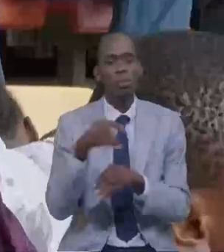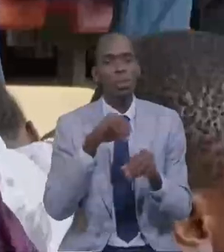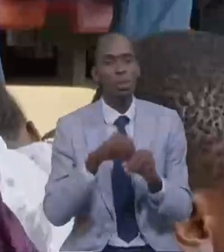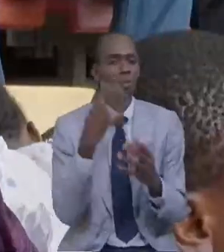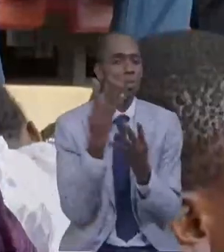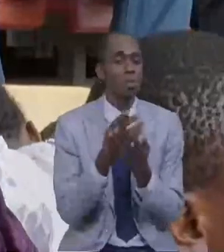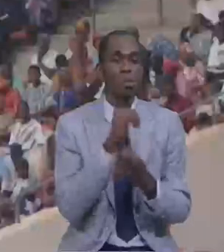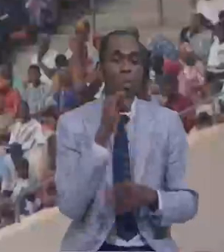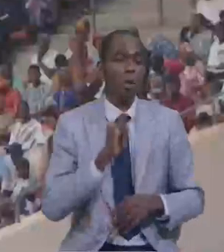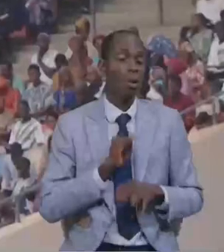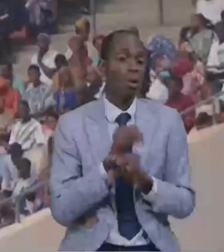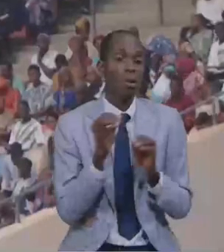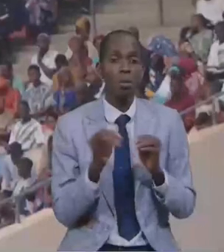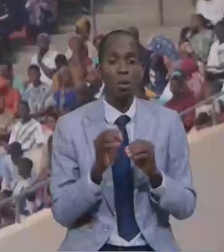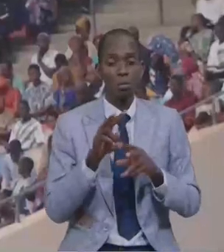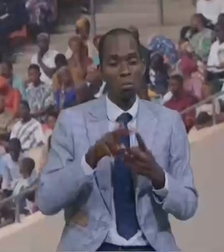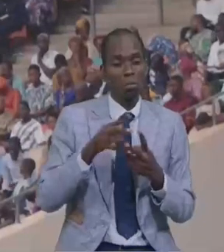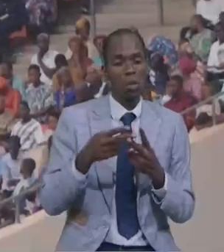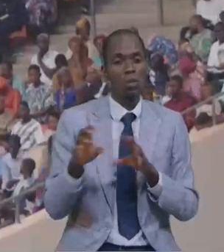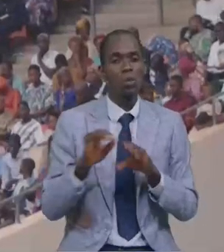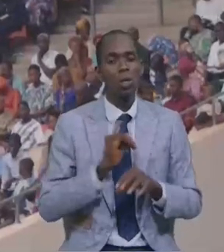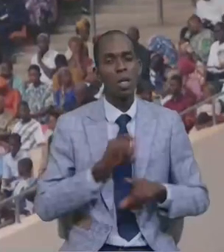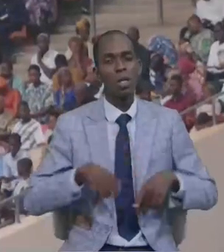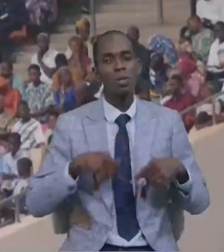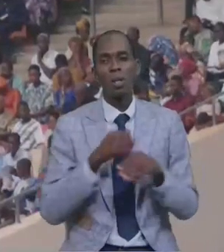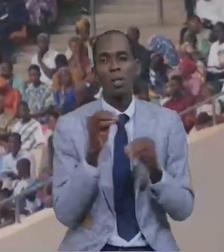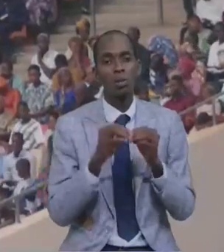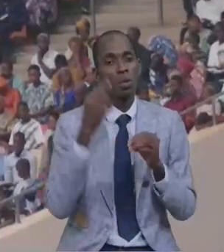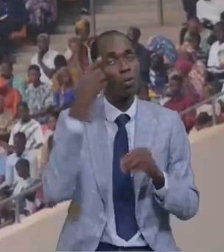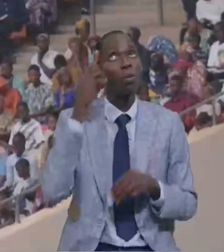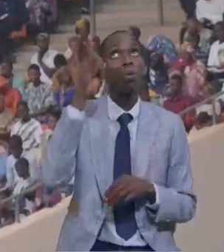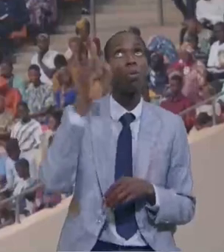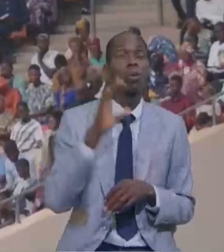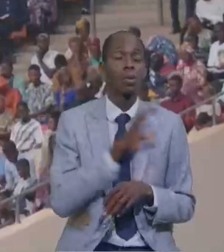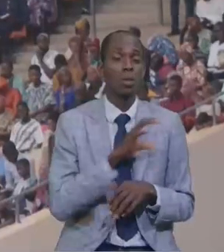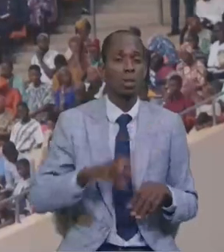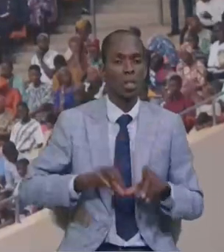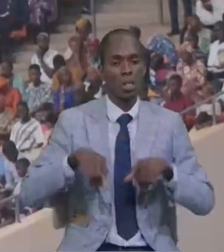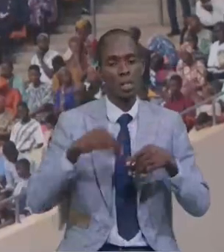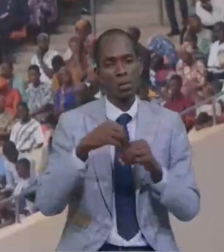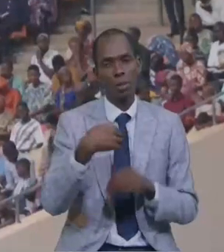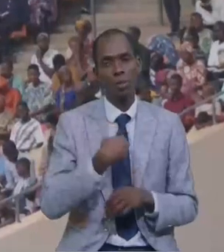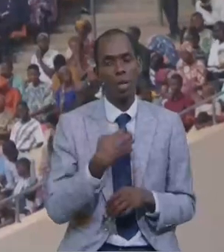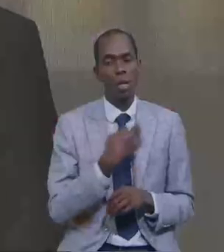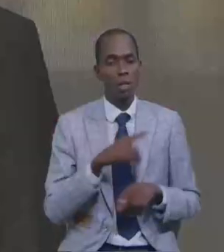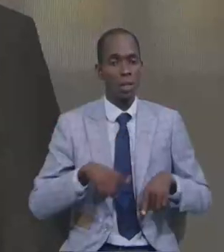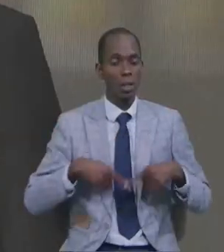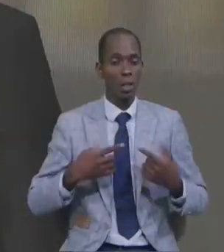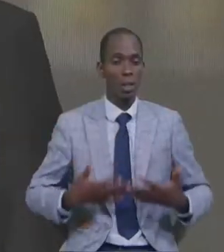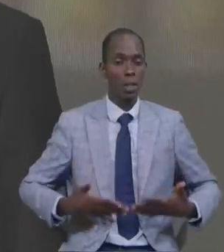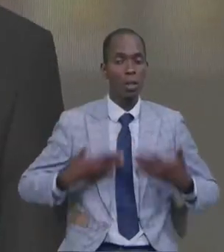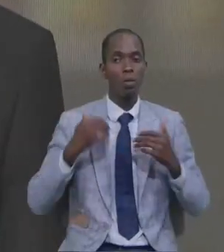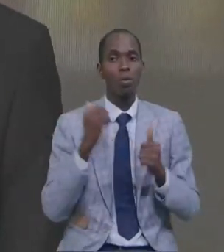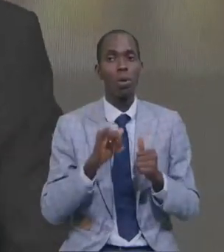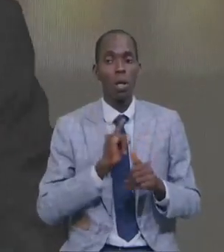moi. Et la vie que je mène maintenant dans la chair, il vit par la foi